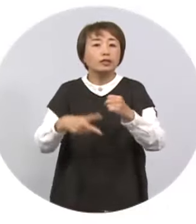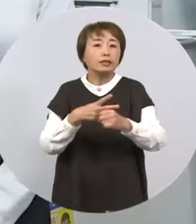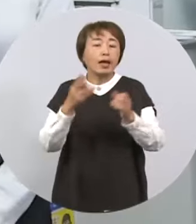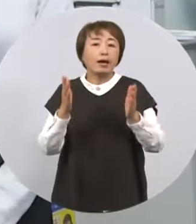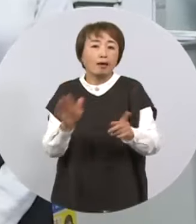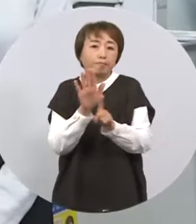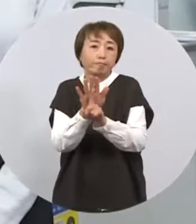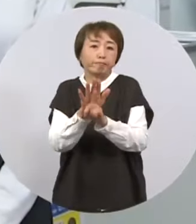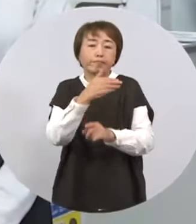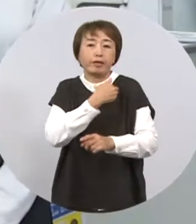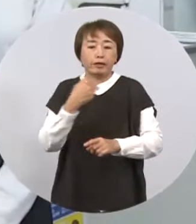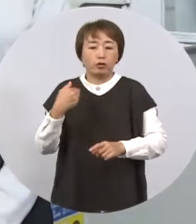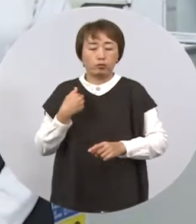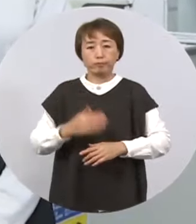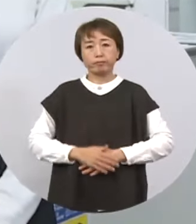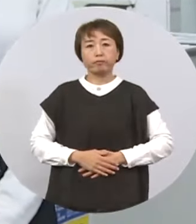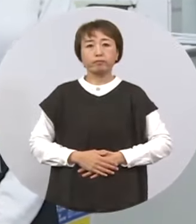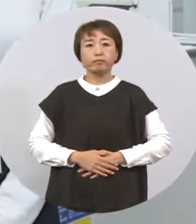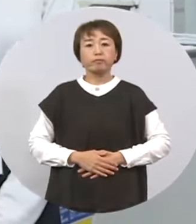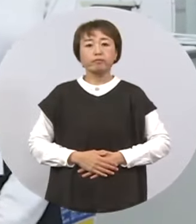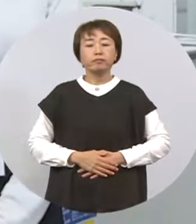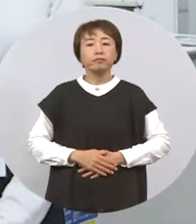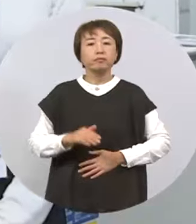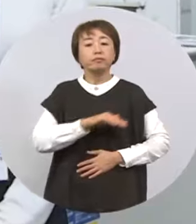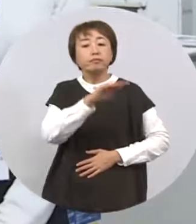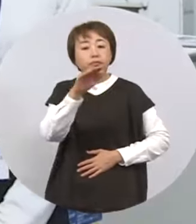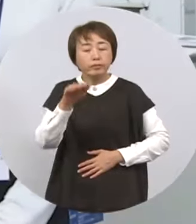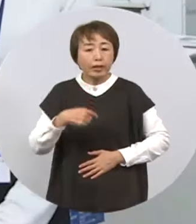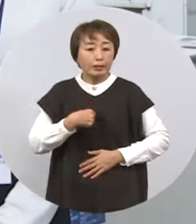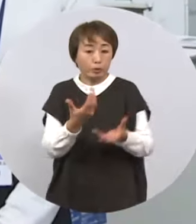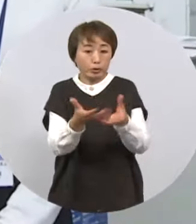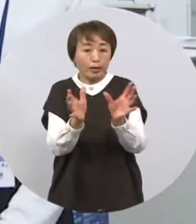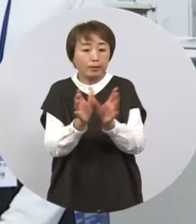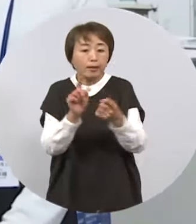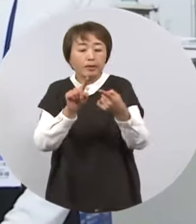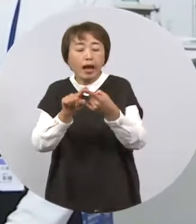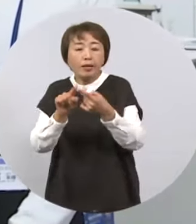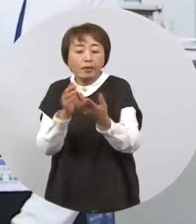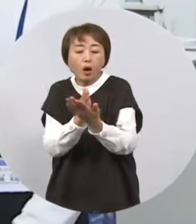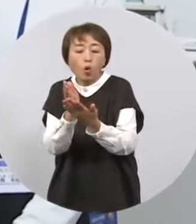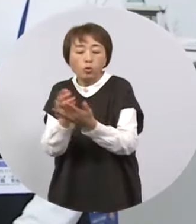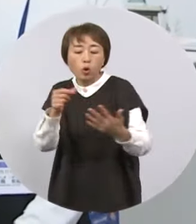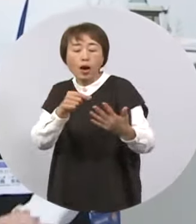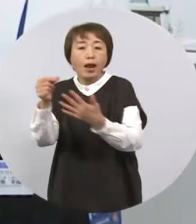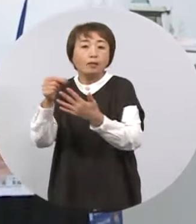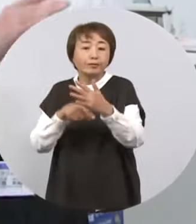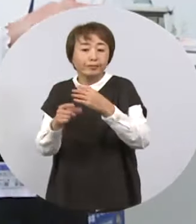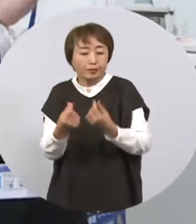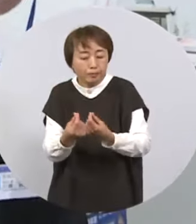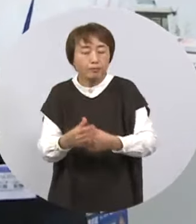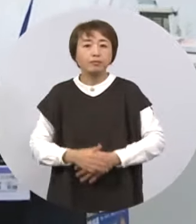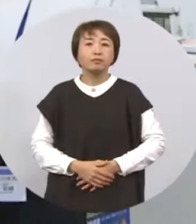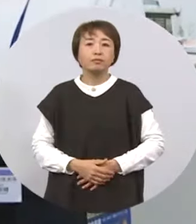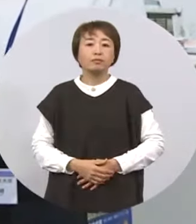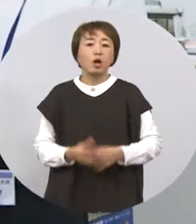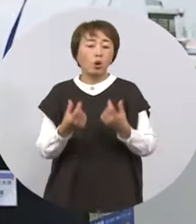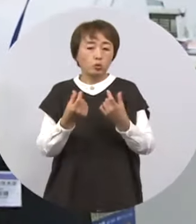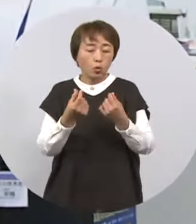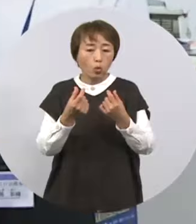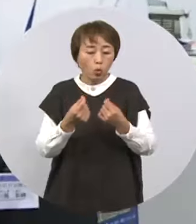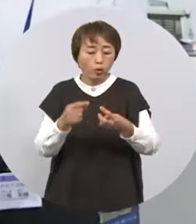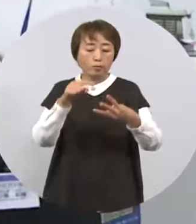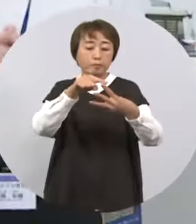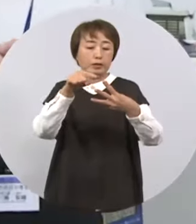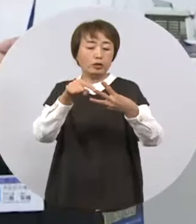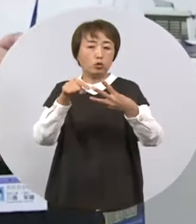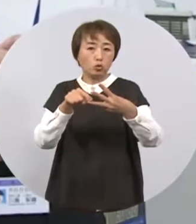ています。 皆さんご自身に合ったものを選べるコースになっているわけですね。 はい、必ずスタートから上がっていかなければなら